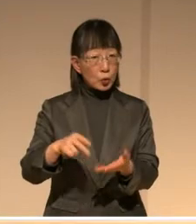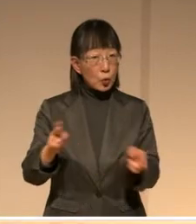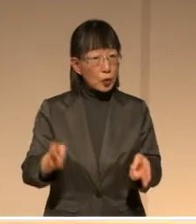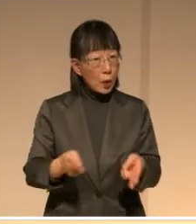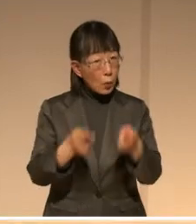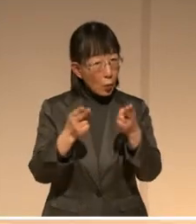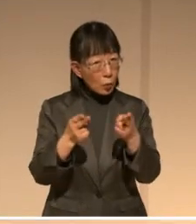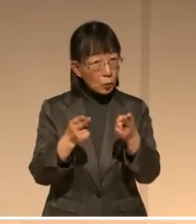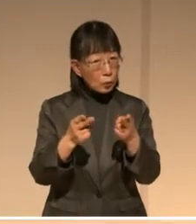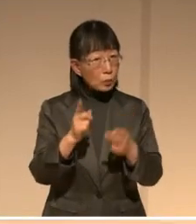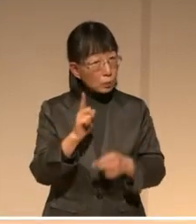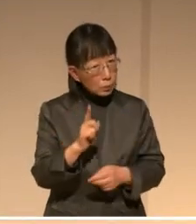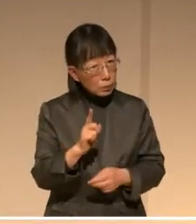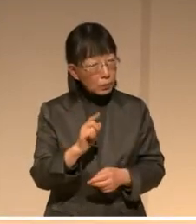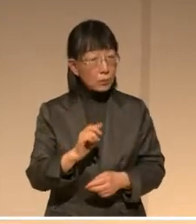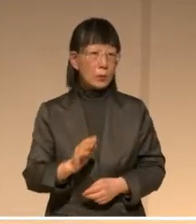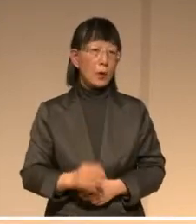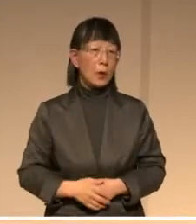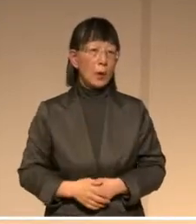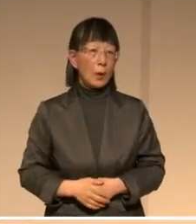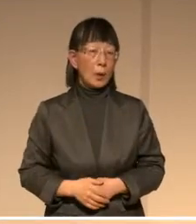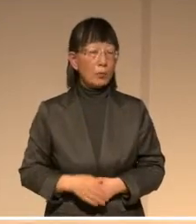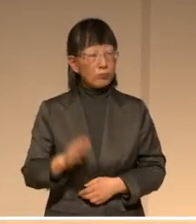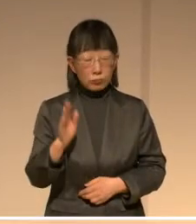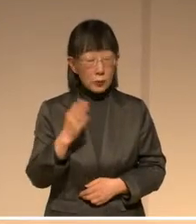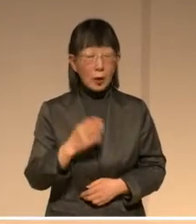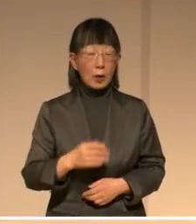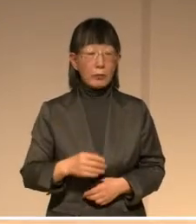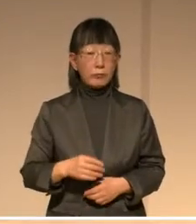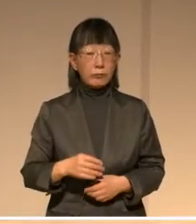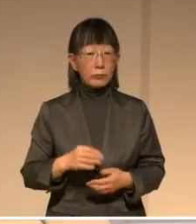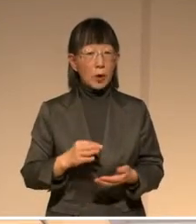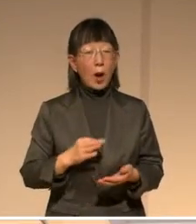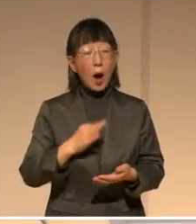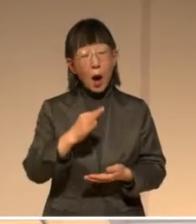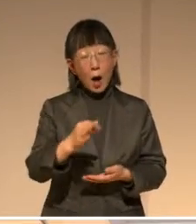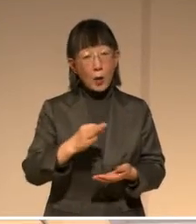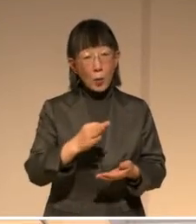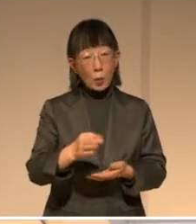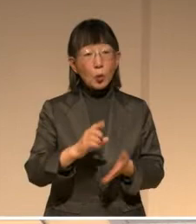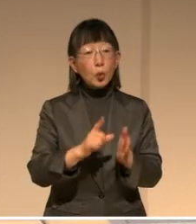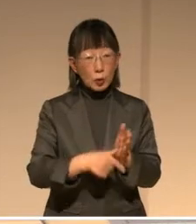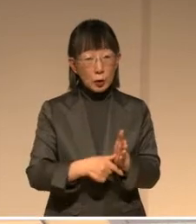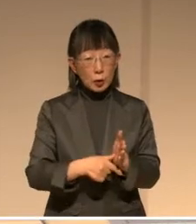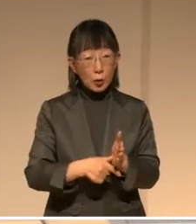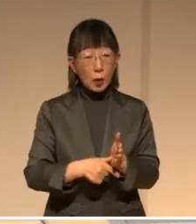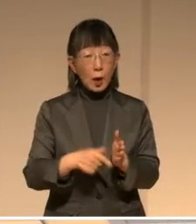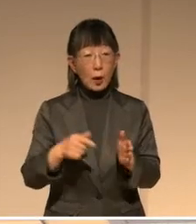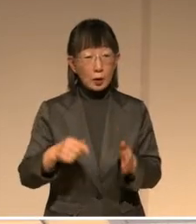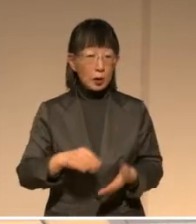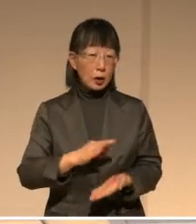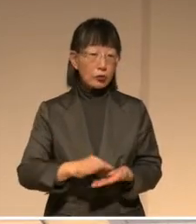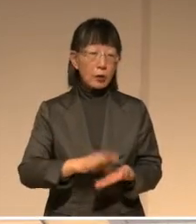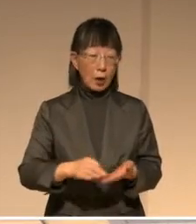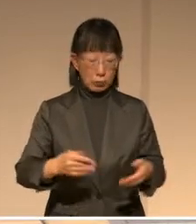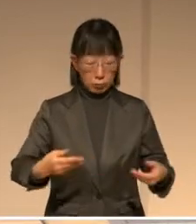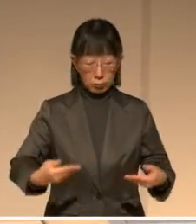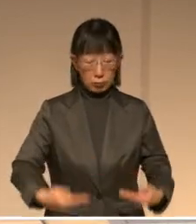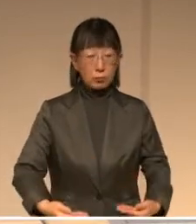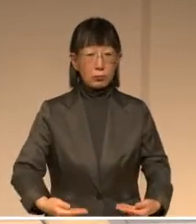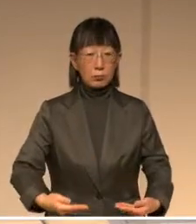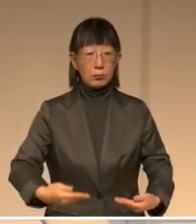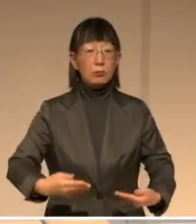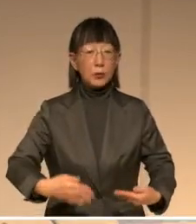実はのお買い物したりとかする時にあの買い物カゴを置くための方デーもうすごい生活用の